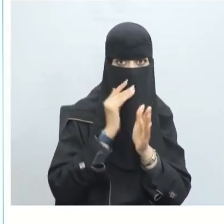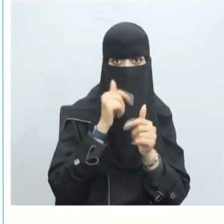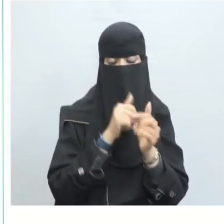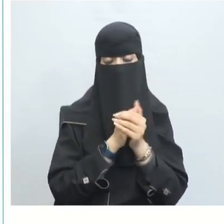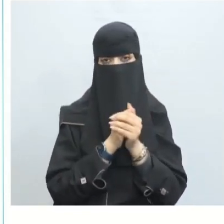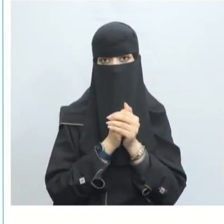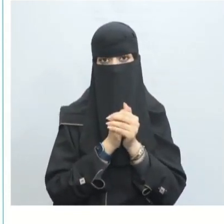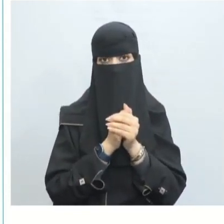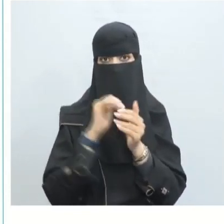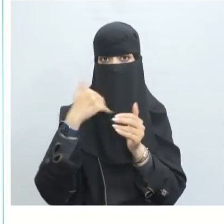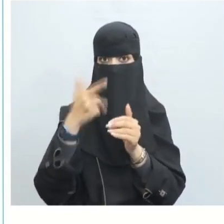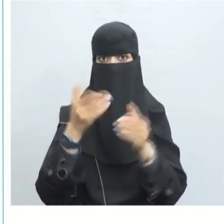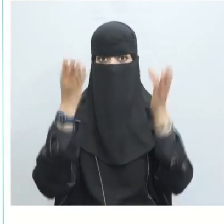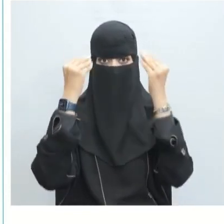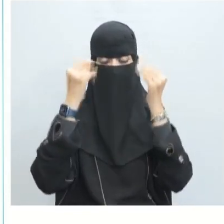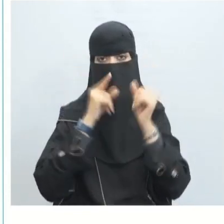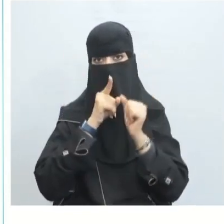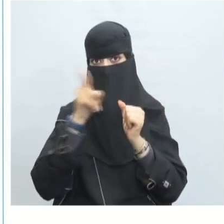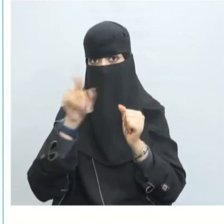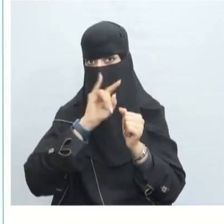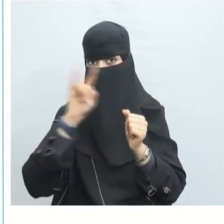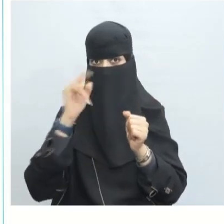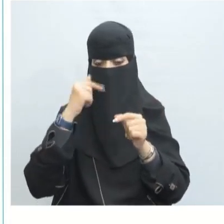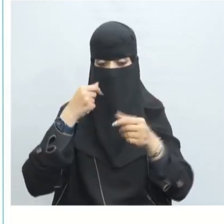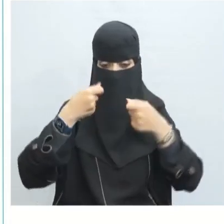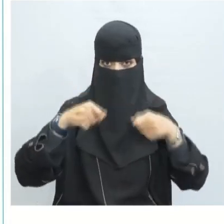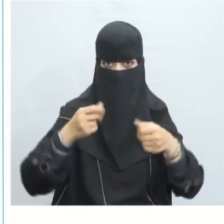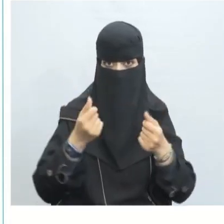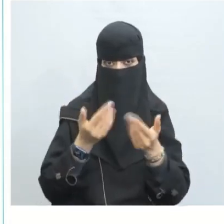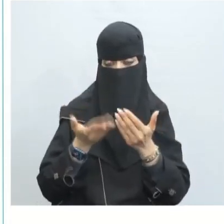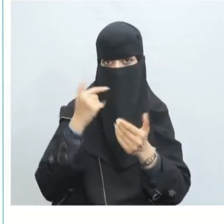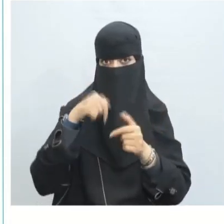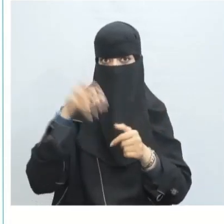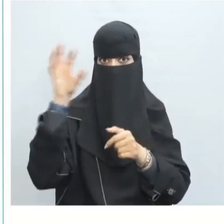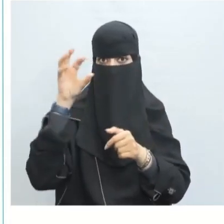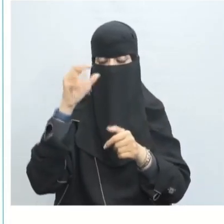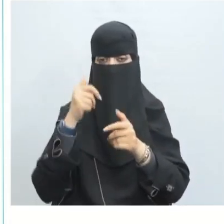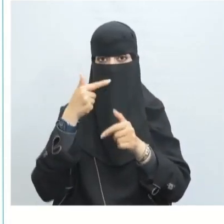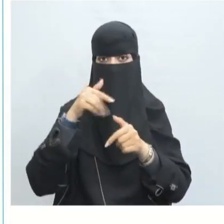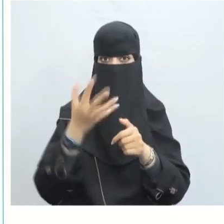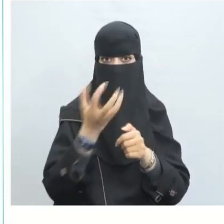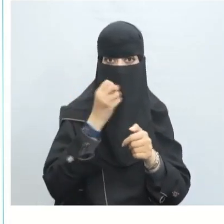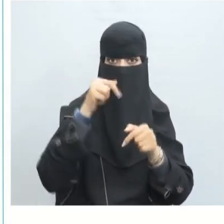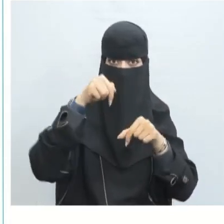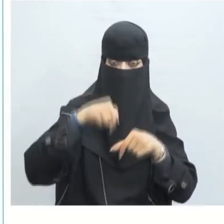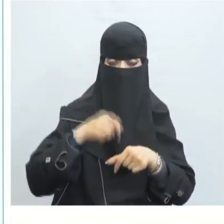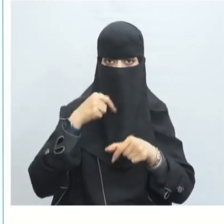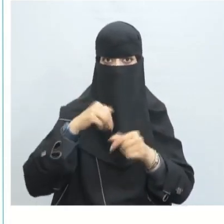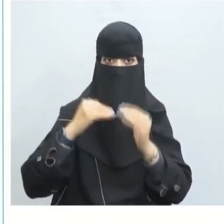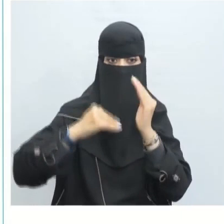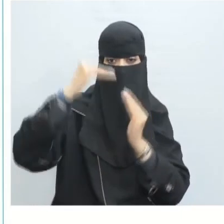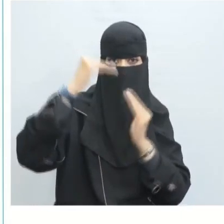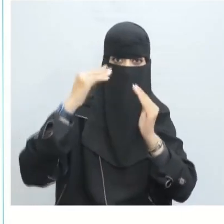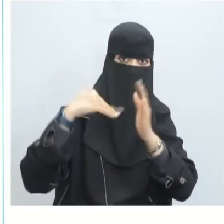الاهتمام كمعلومات هي لا تقدر بثمن بالنسبه لشركات تحتاجها في التقدير